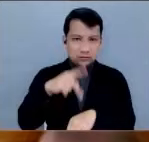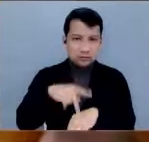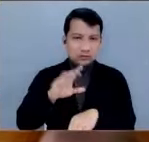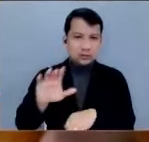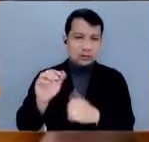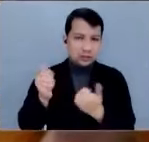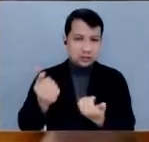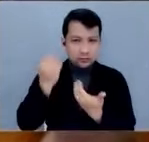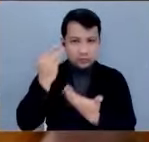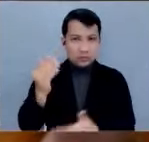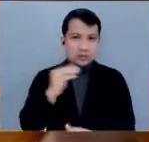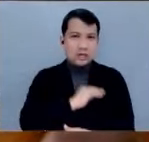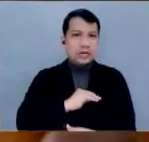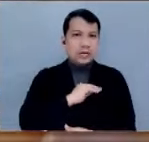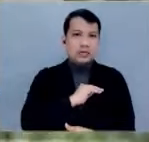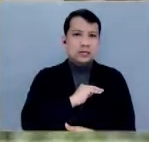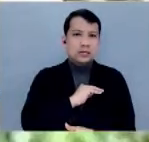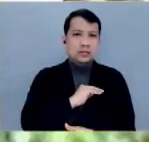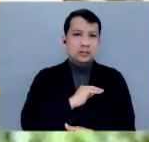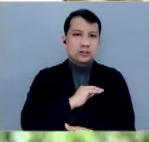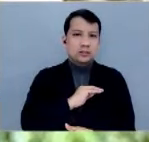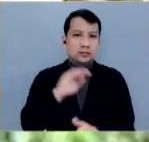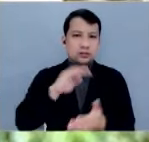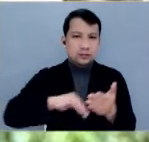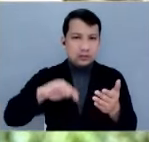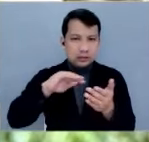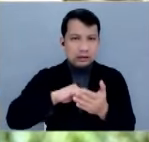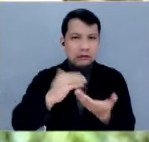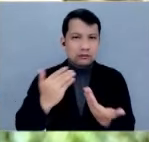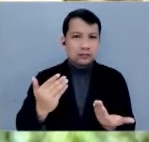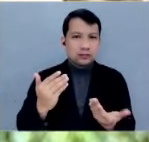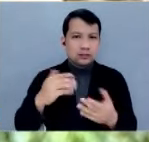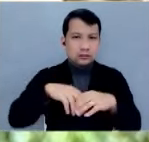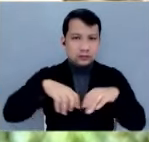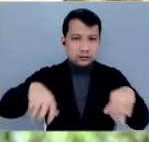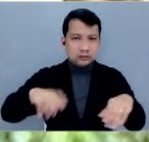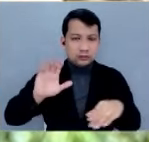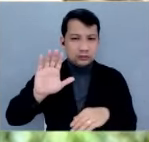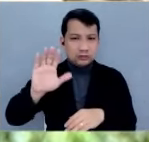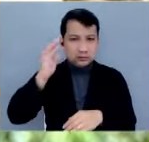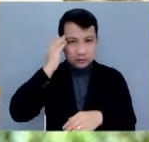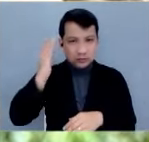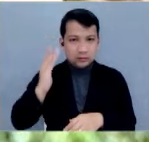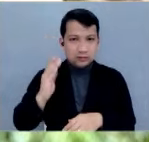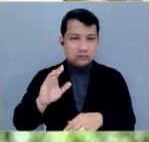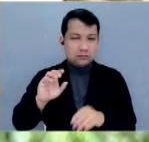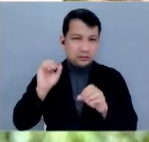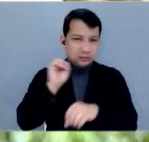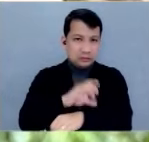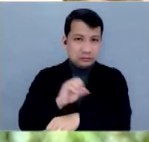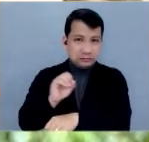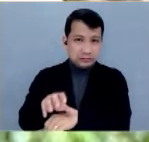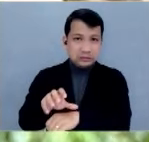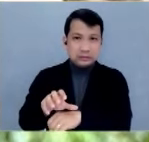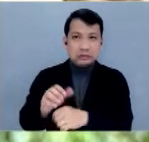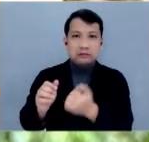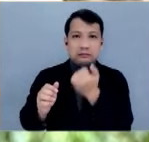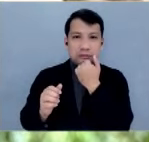ng mission na ito. Yan na naman yung ating mga kapitbahay na nagkakalat ng